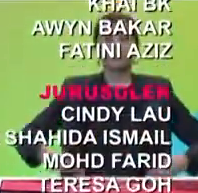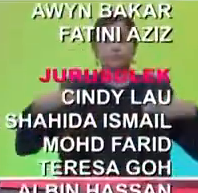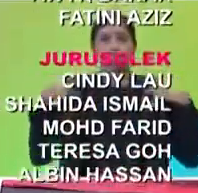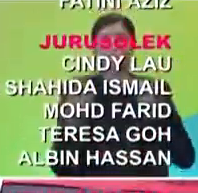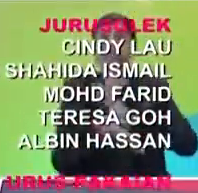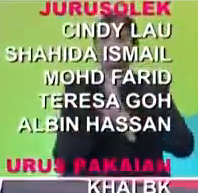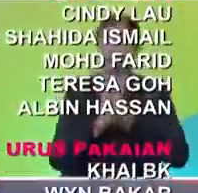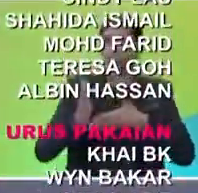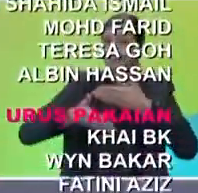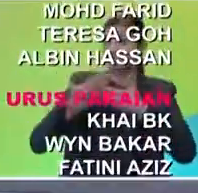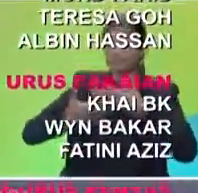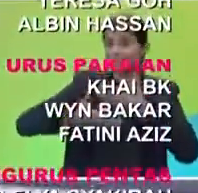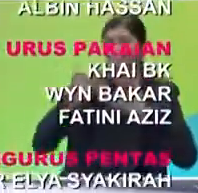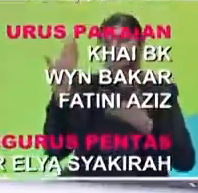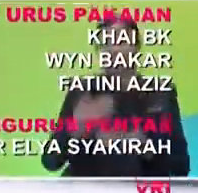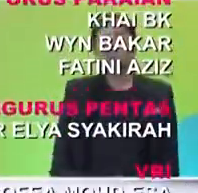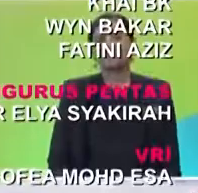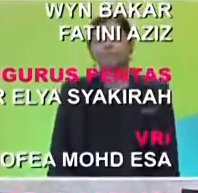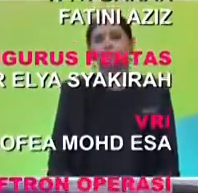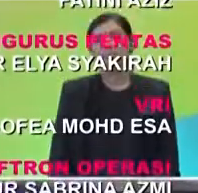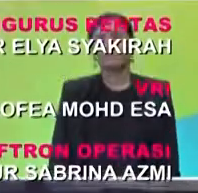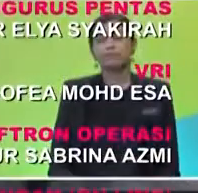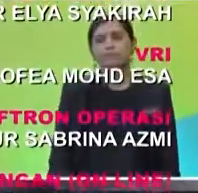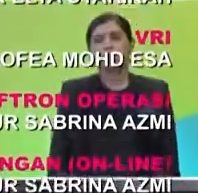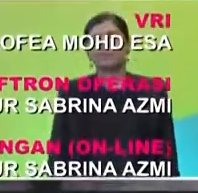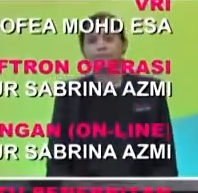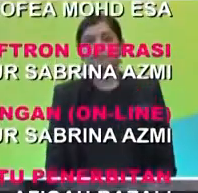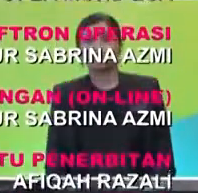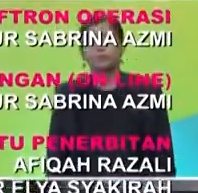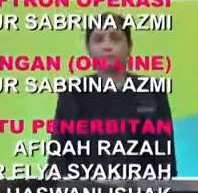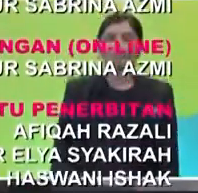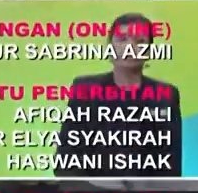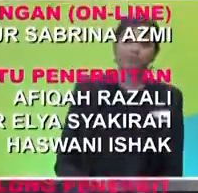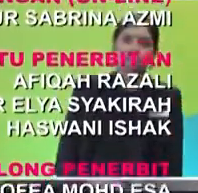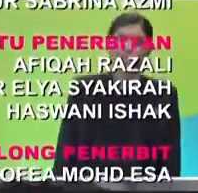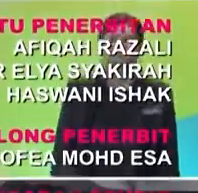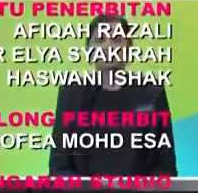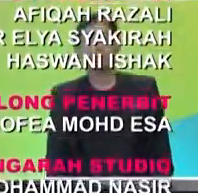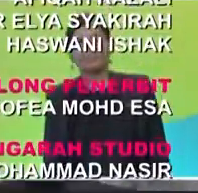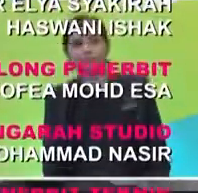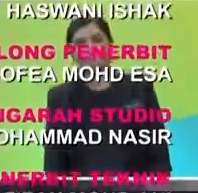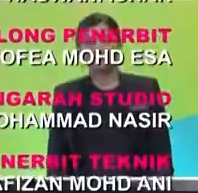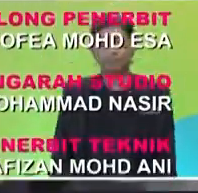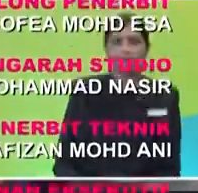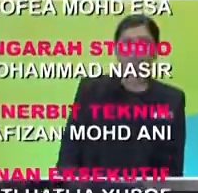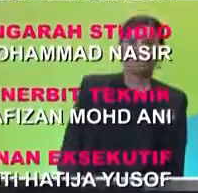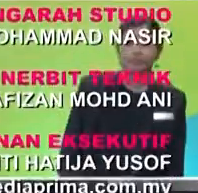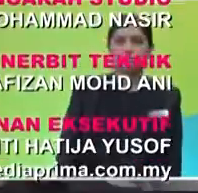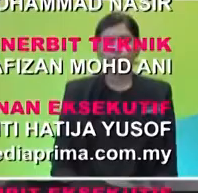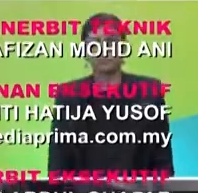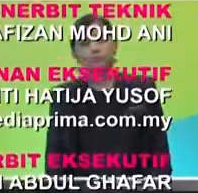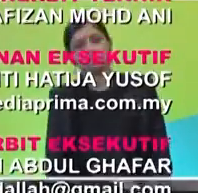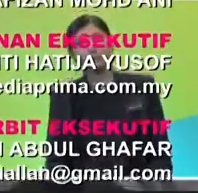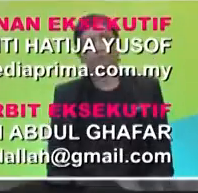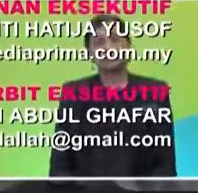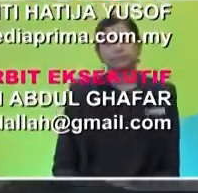hidup jadi model. Hey, Ewa. Tepuk tangan sama-sama,